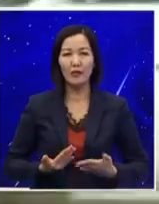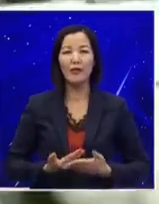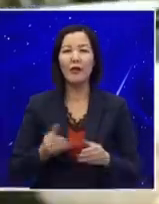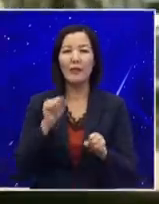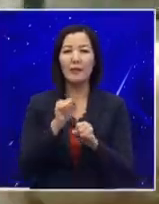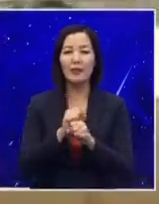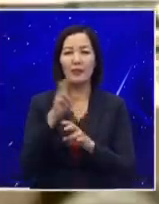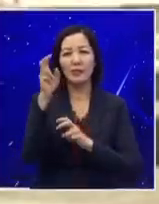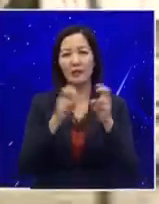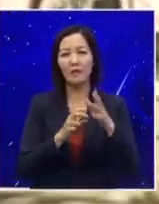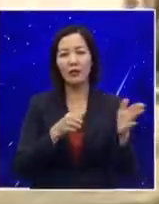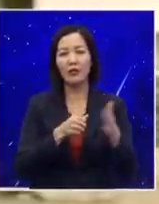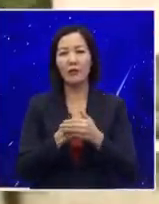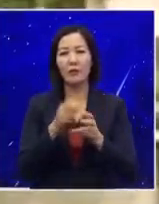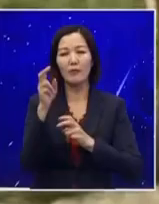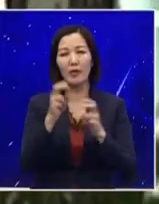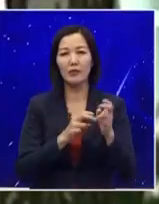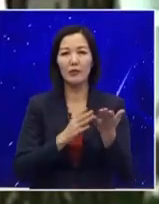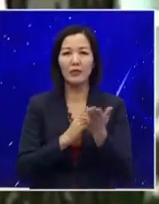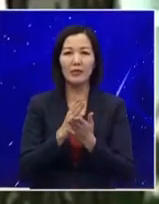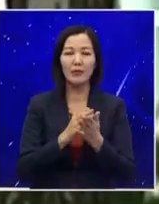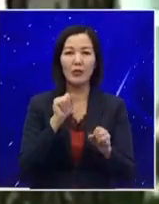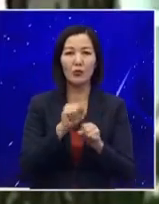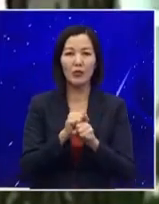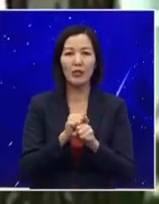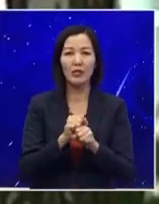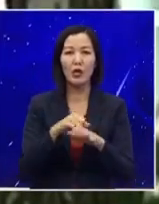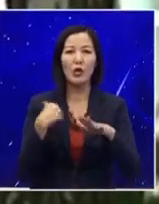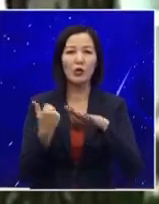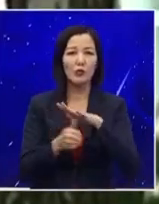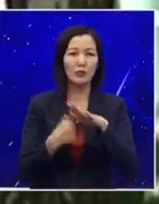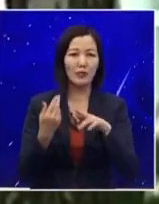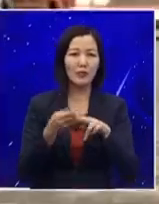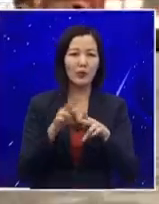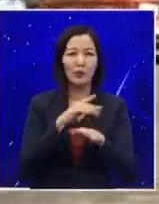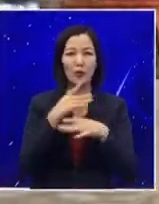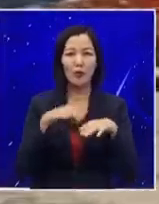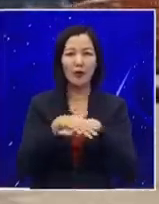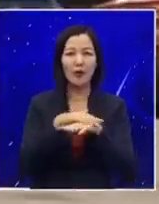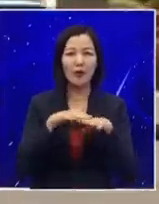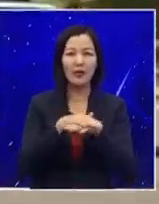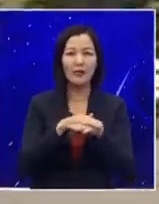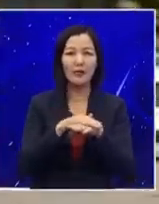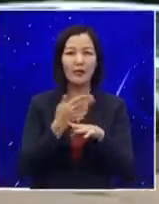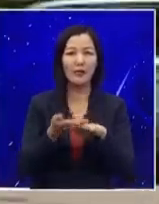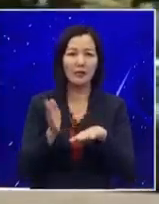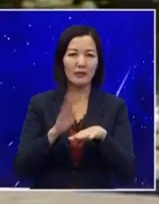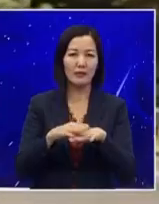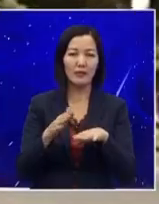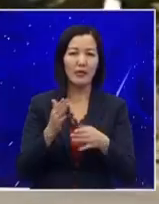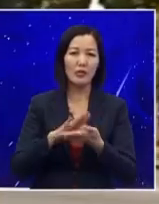кез. Зауыттар жабылып, кәсіпорындар қызметін тоқтатты. Жұмыссыздық белең алған тұста халықта қаладан көшіп жатты.